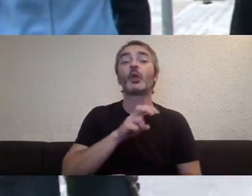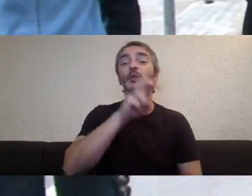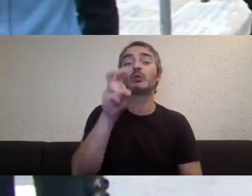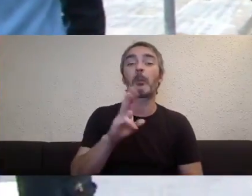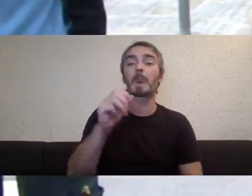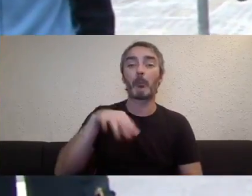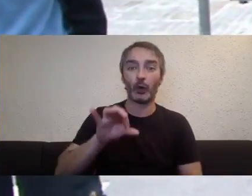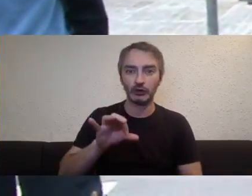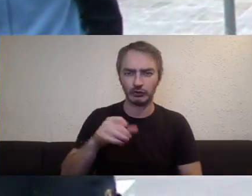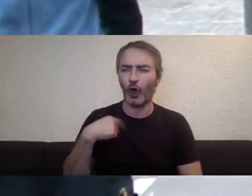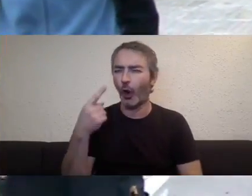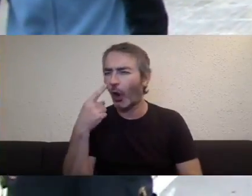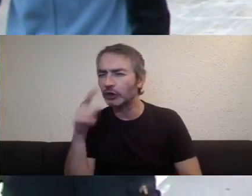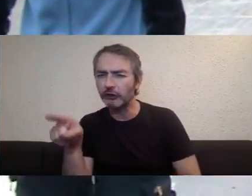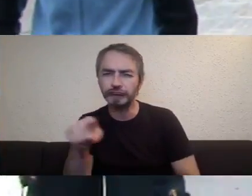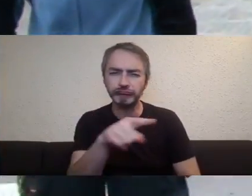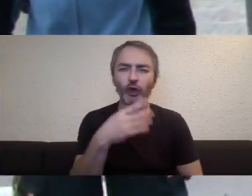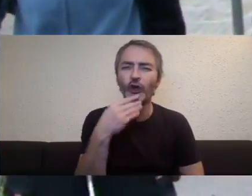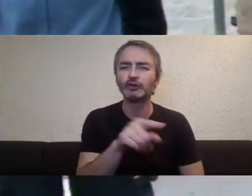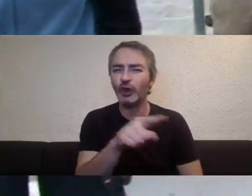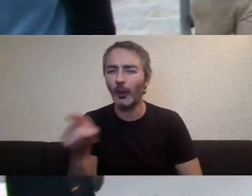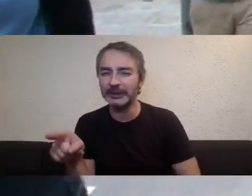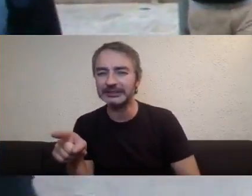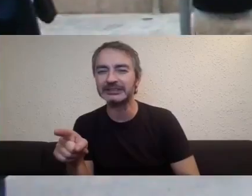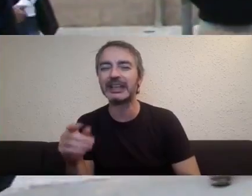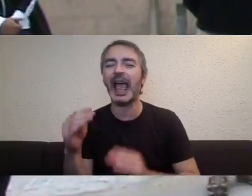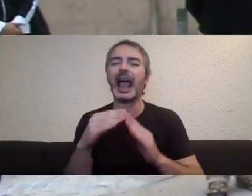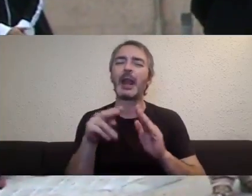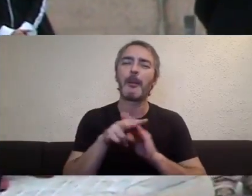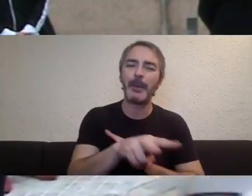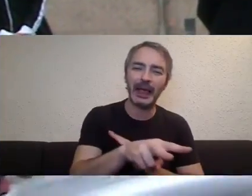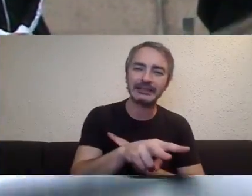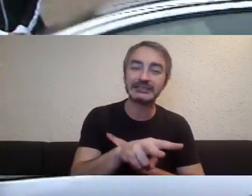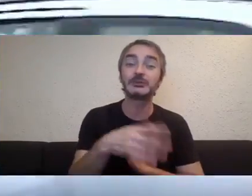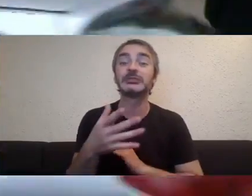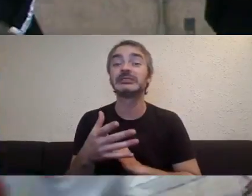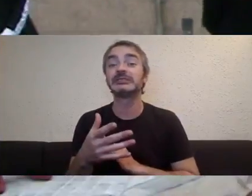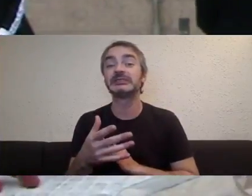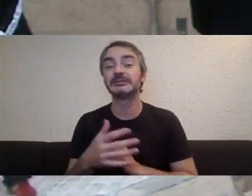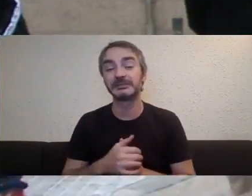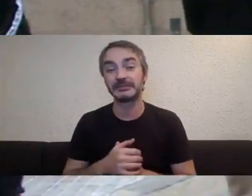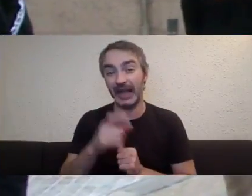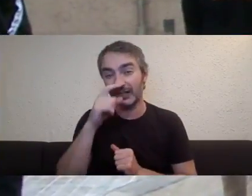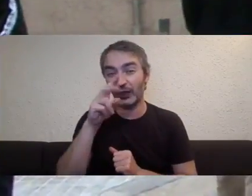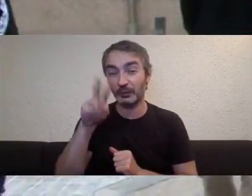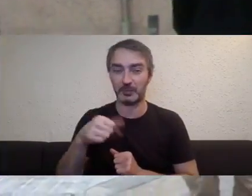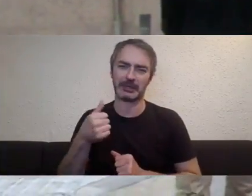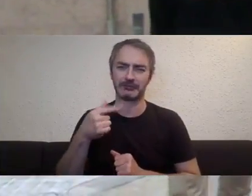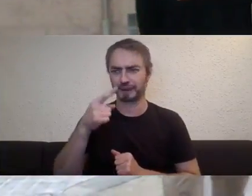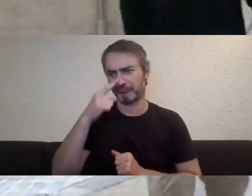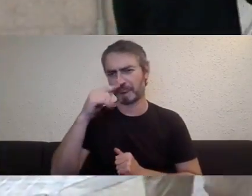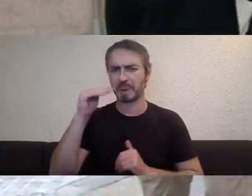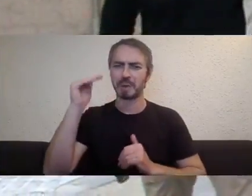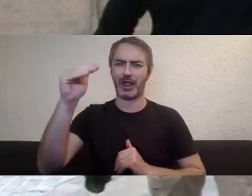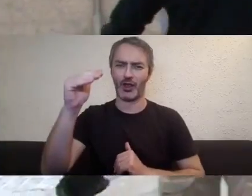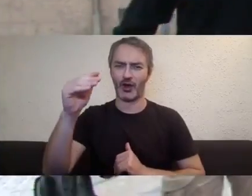d'algun personatge com que es diu Josep Pons, que és el que coneixia la gent així més jove, de Can Vies. El 2001